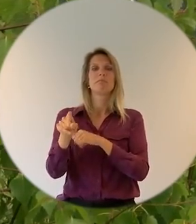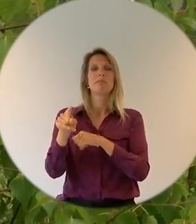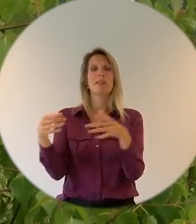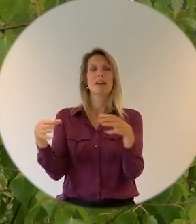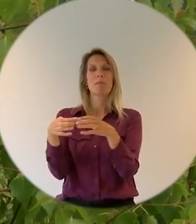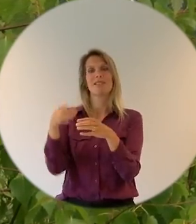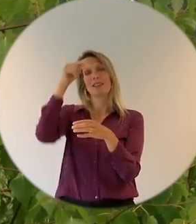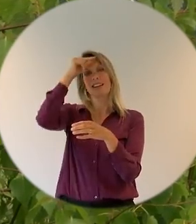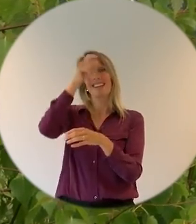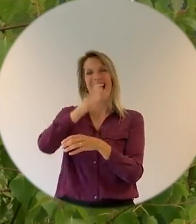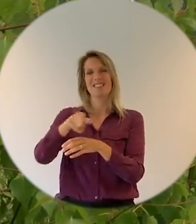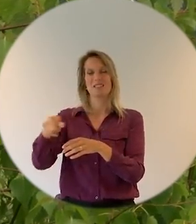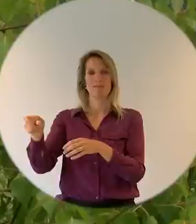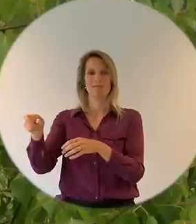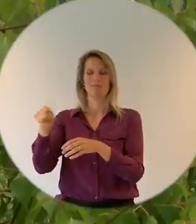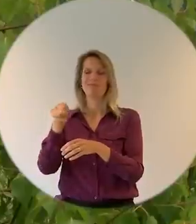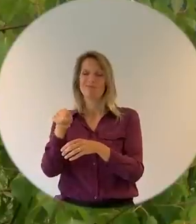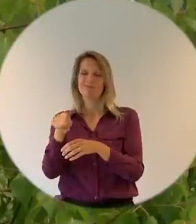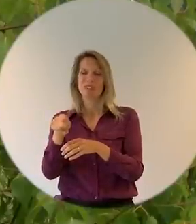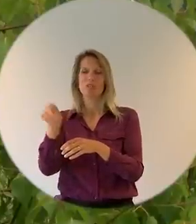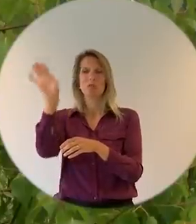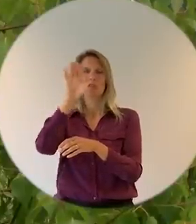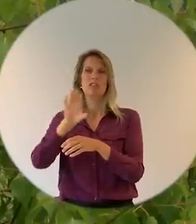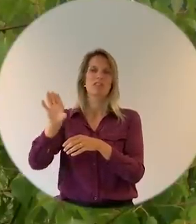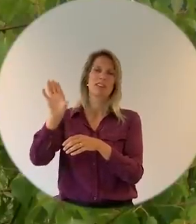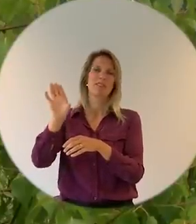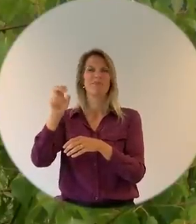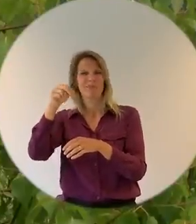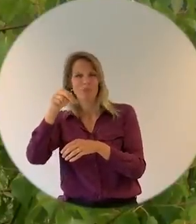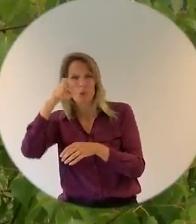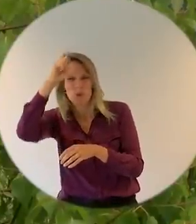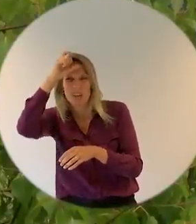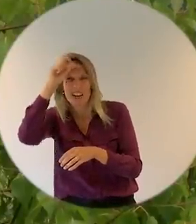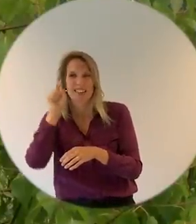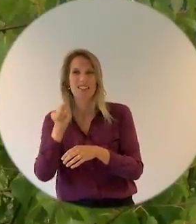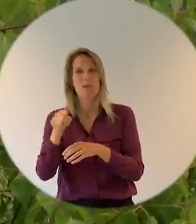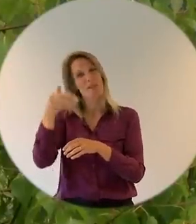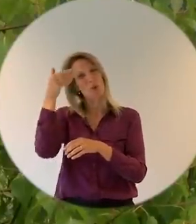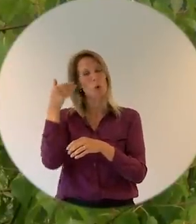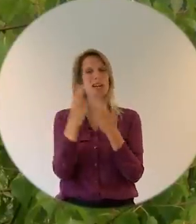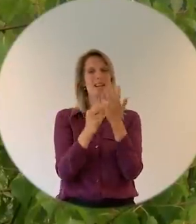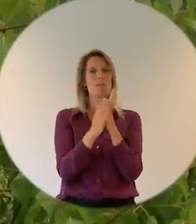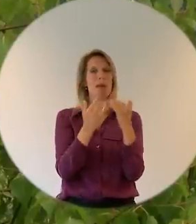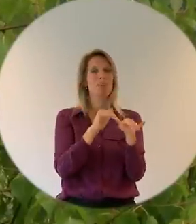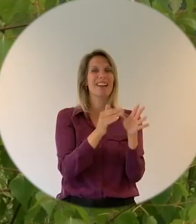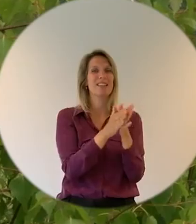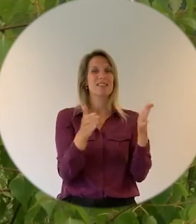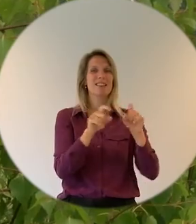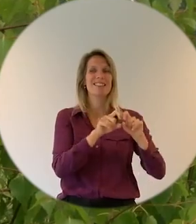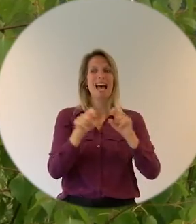provincie in wat we nu Turkije noemen, maar dat heet in de tijd van de Bijbel Klein-Azië.